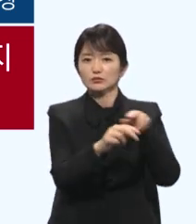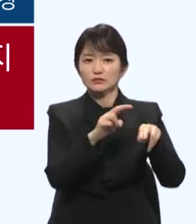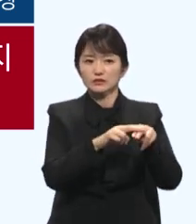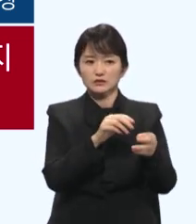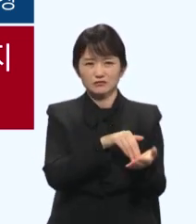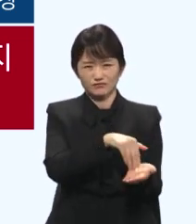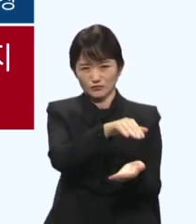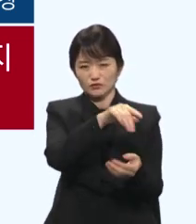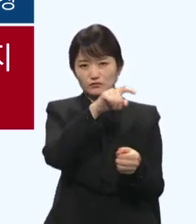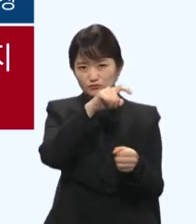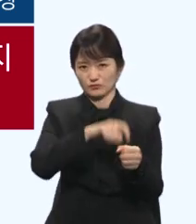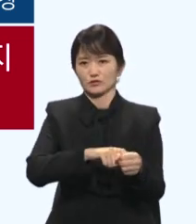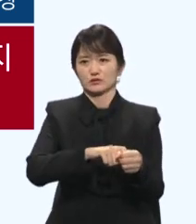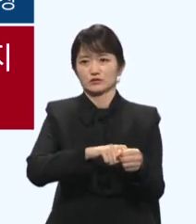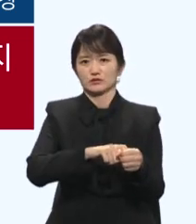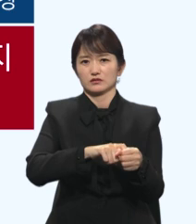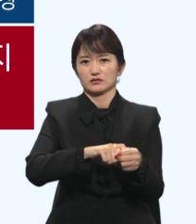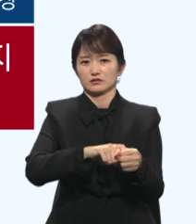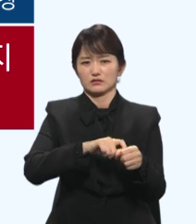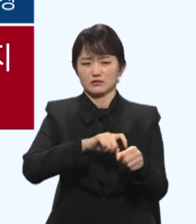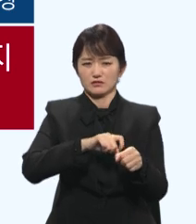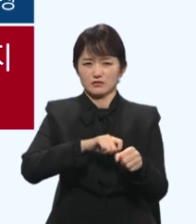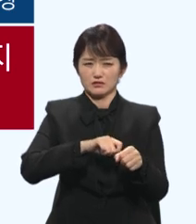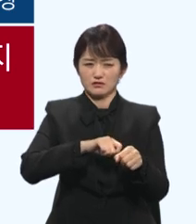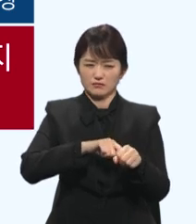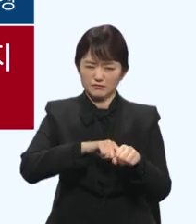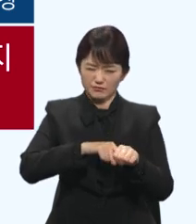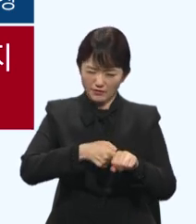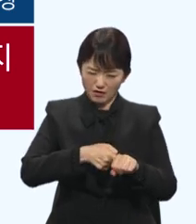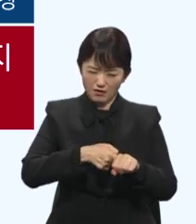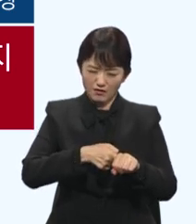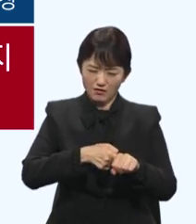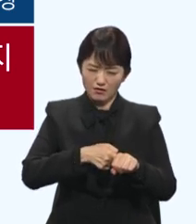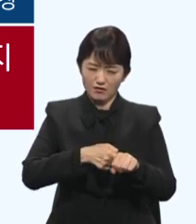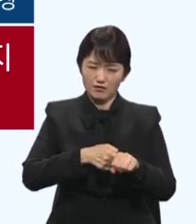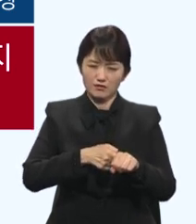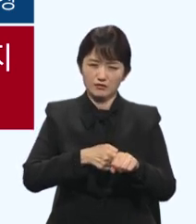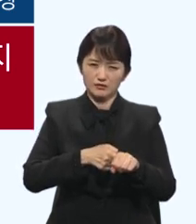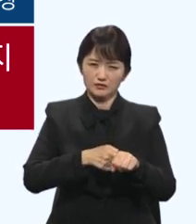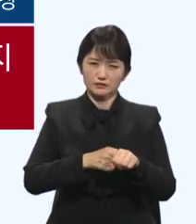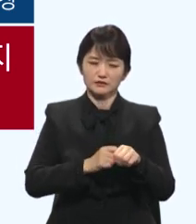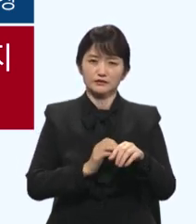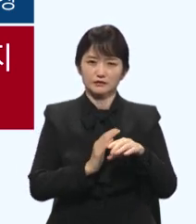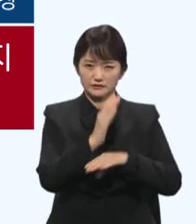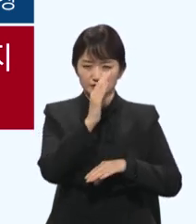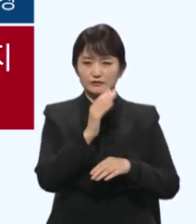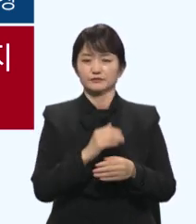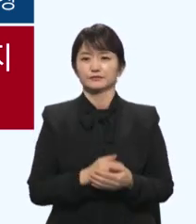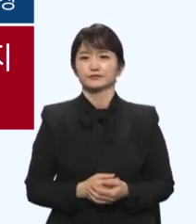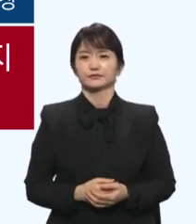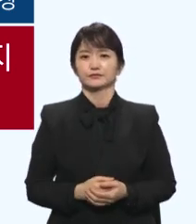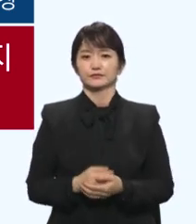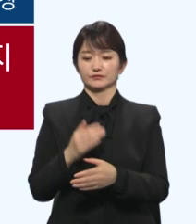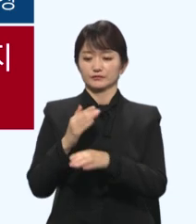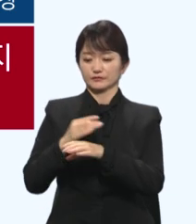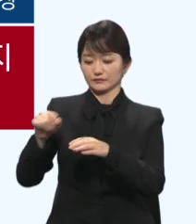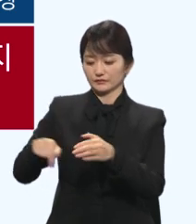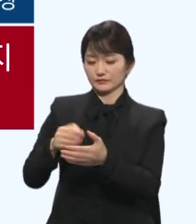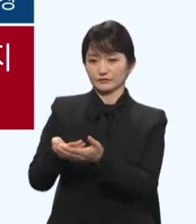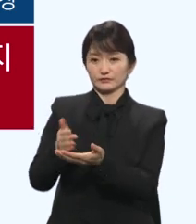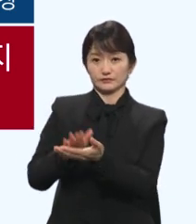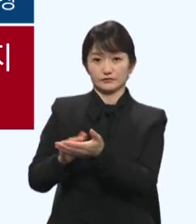쫓아내기 위해서 무리하게 했다라는 지금 그 징계로 다 판별이 났거든요 그렇다면 당의 혁신이라고 하면은 선출된